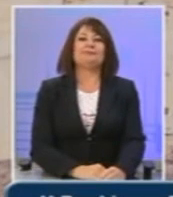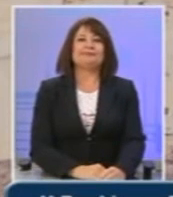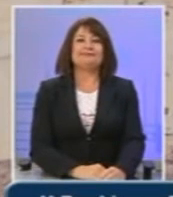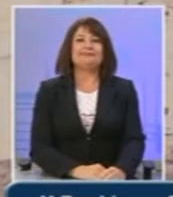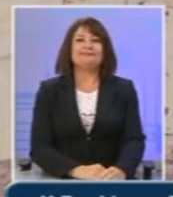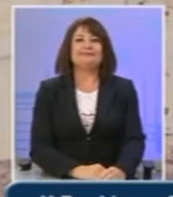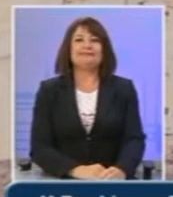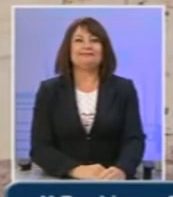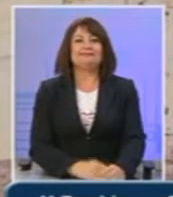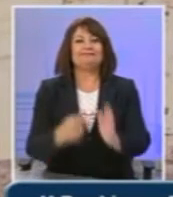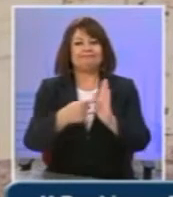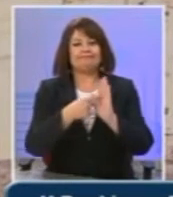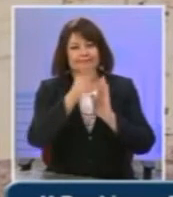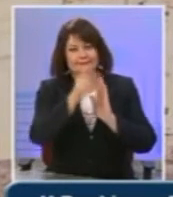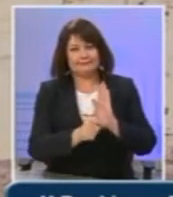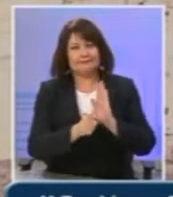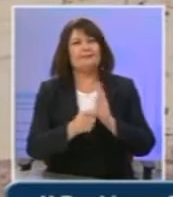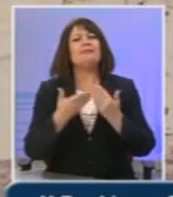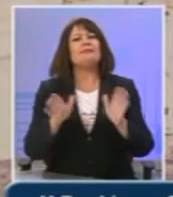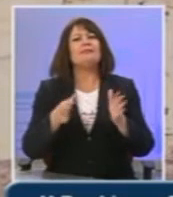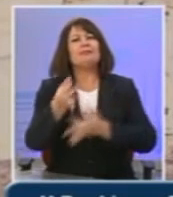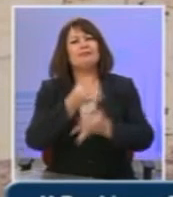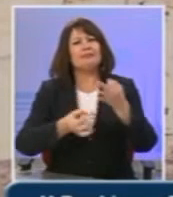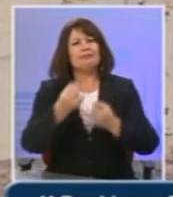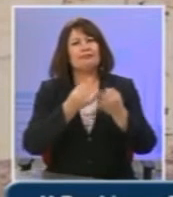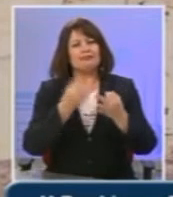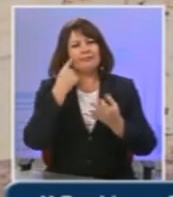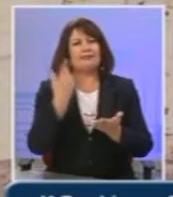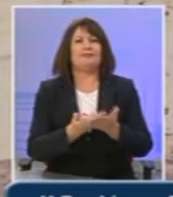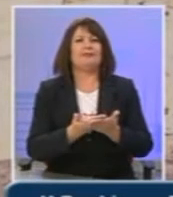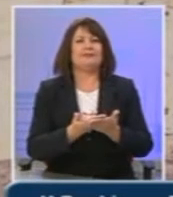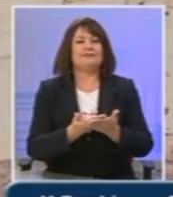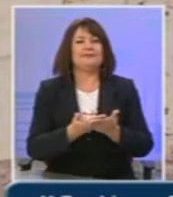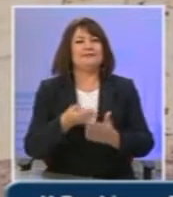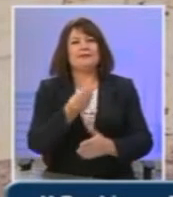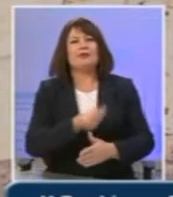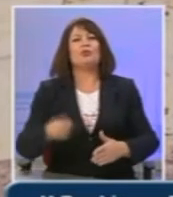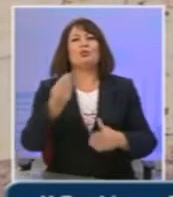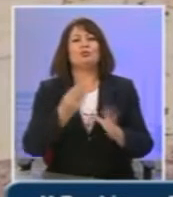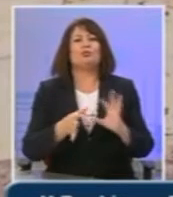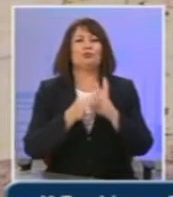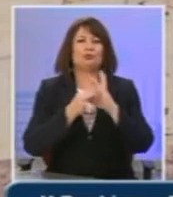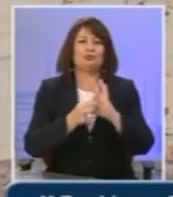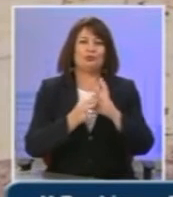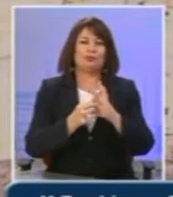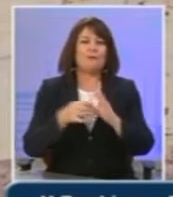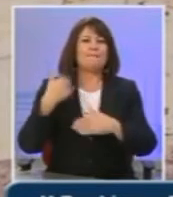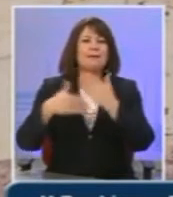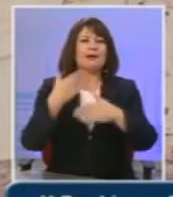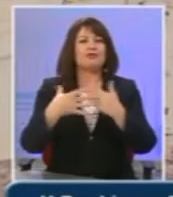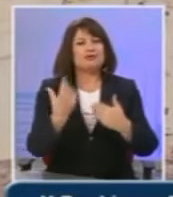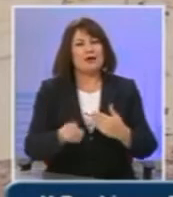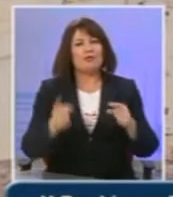Η παρουσία σας και οι δημόσιες τοποθετήσεις σας πιστοποιούν την ακόμα μεγαλύτερη σύσφιξη των παραδοσιακών